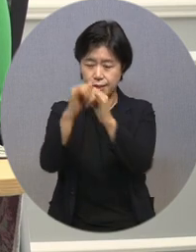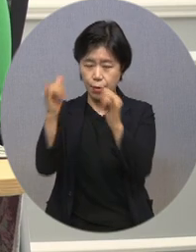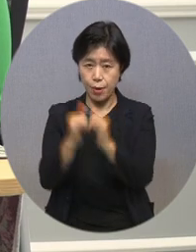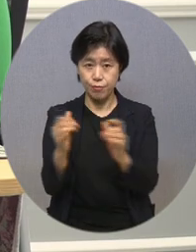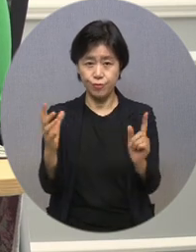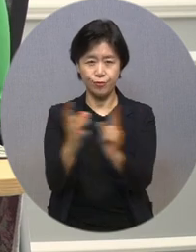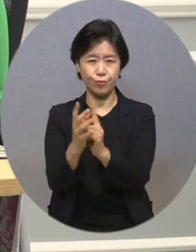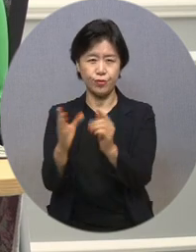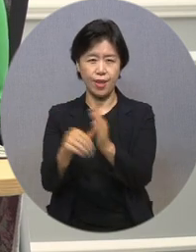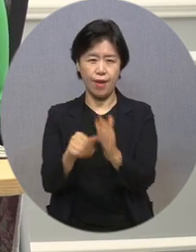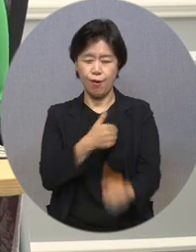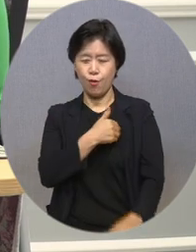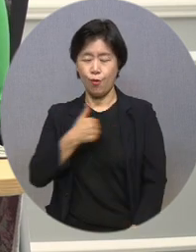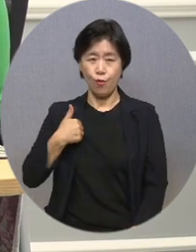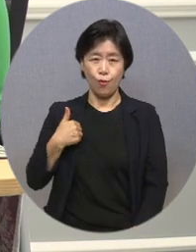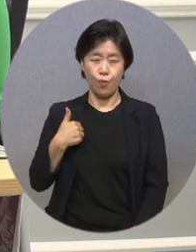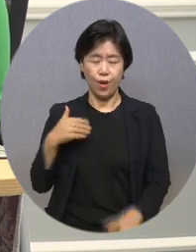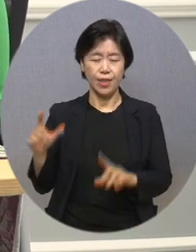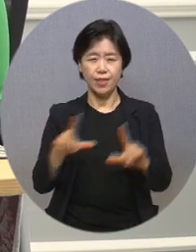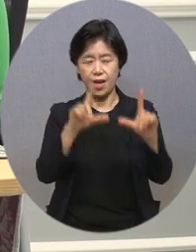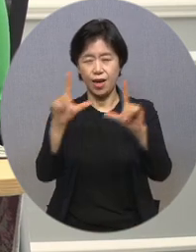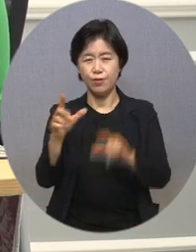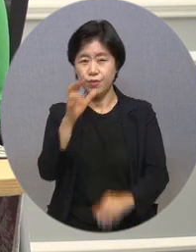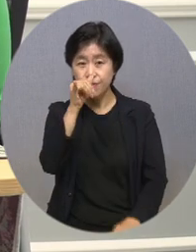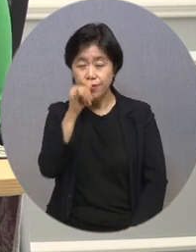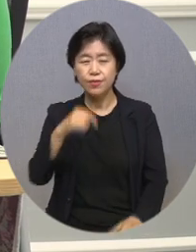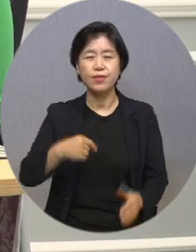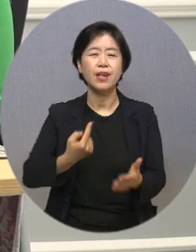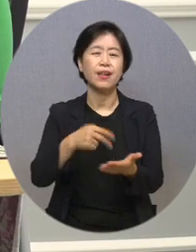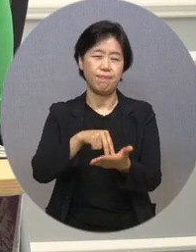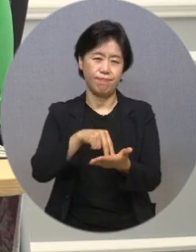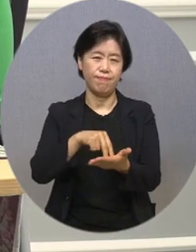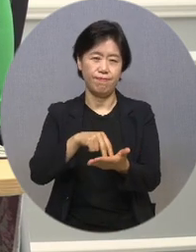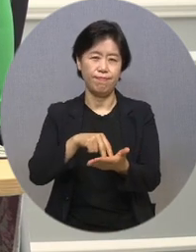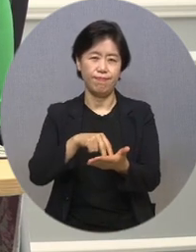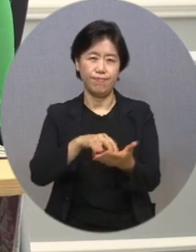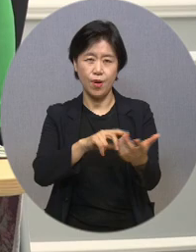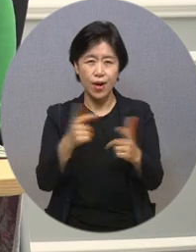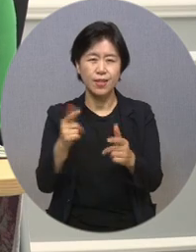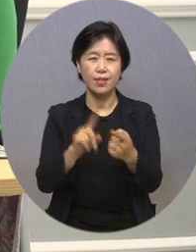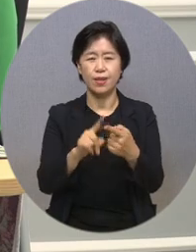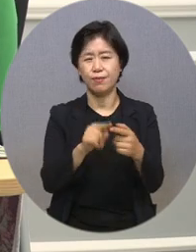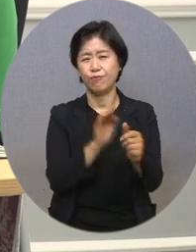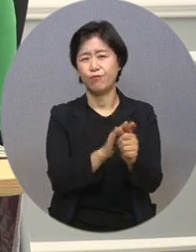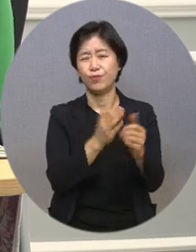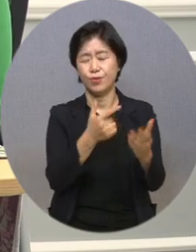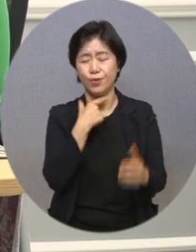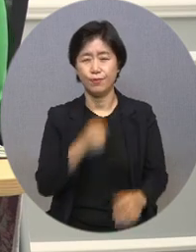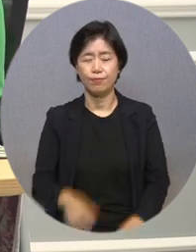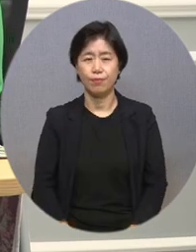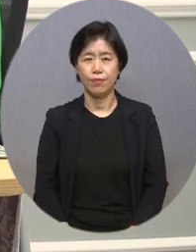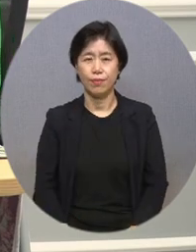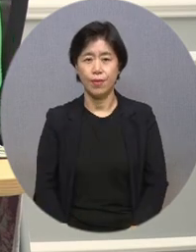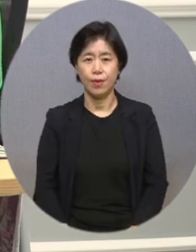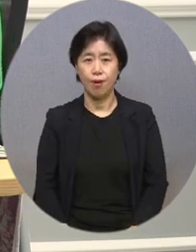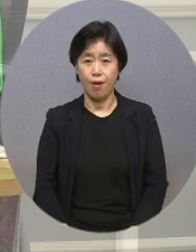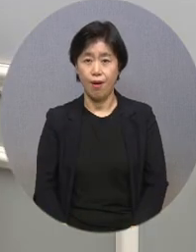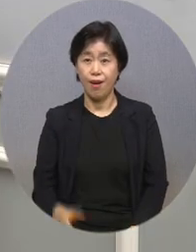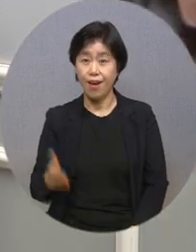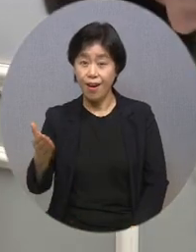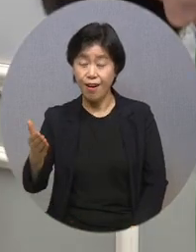사회인으로서 그렇게 나아갈 수 있는 그런 자리 기반을 마련을 해주고 싶습니다. 아우, 말씀 듣는 내내 엄마 미소가